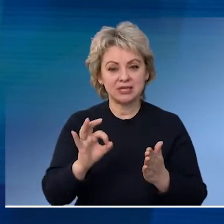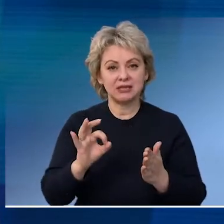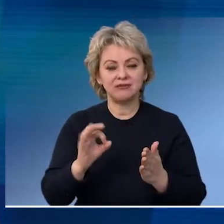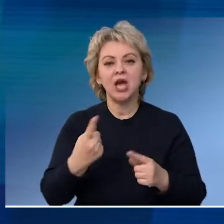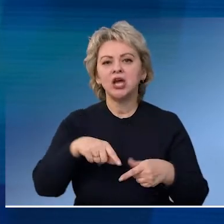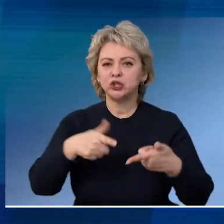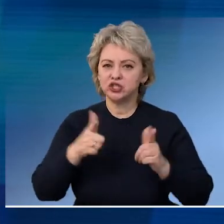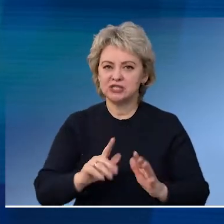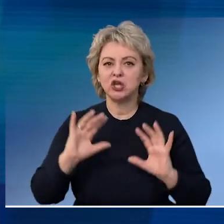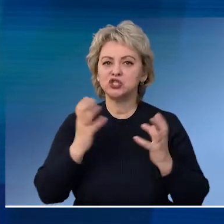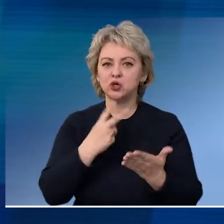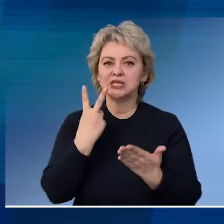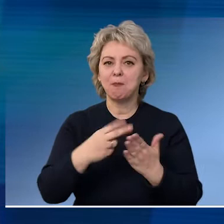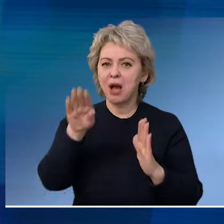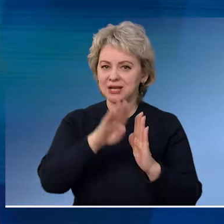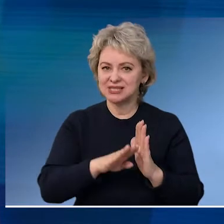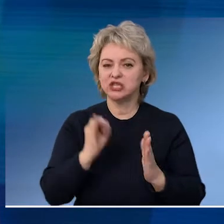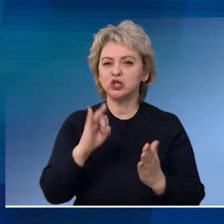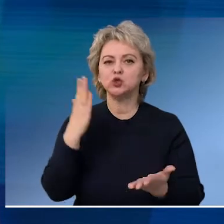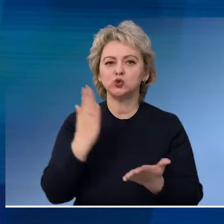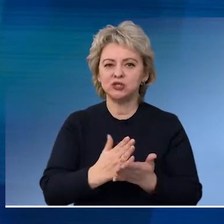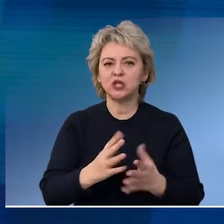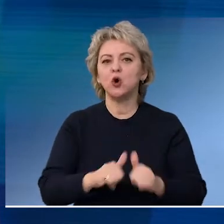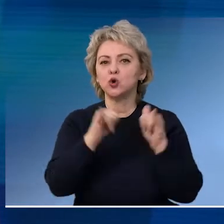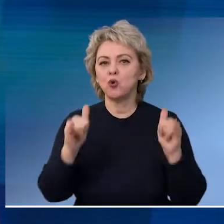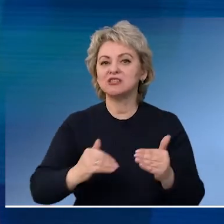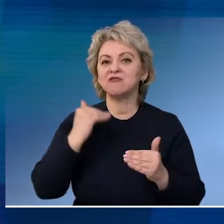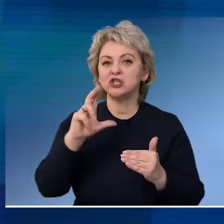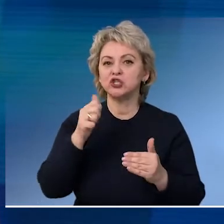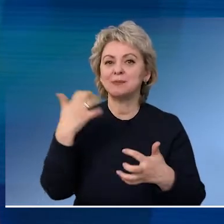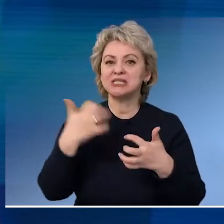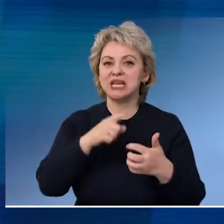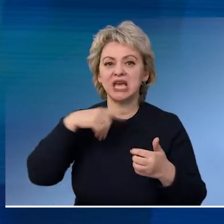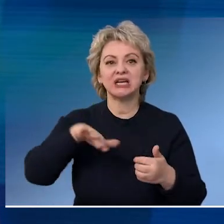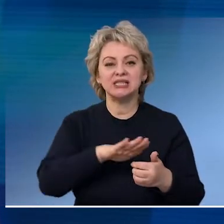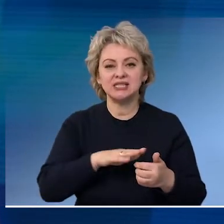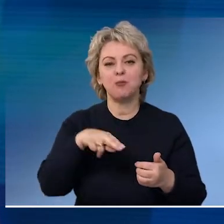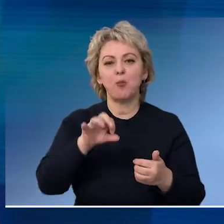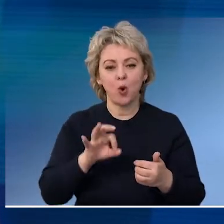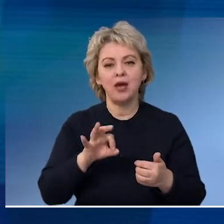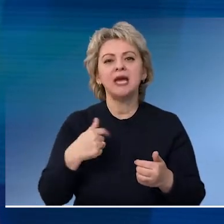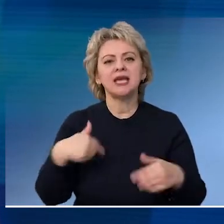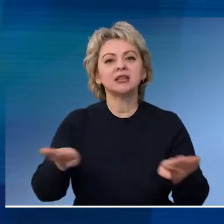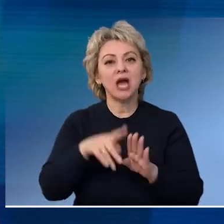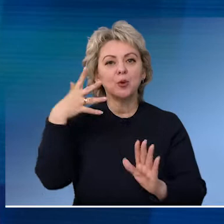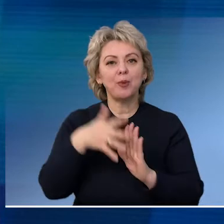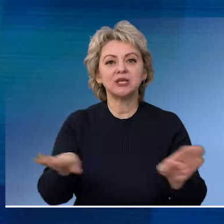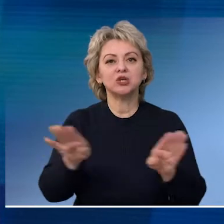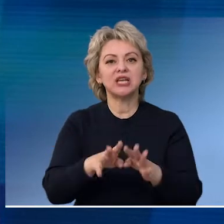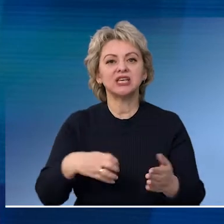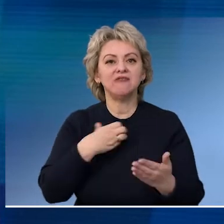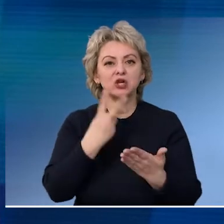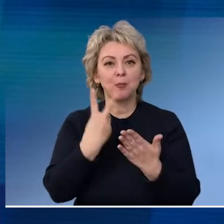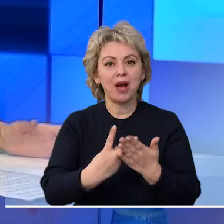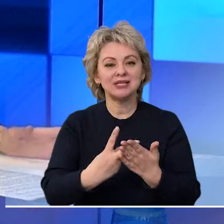8%. Это действительно серьезные показатели и существенный рост, даже выше, чем в среднем по России. Но я так понимаю, что вот